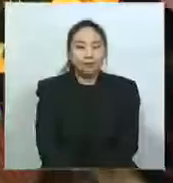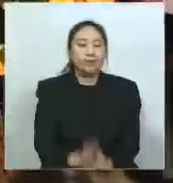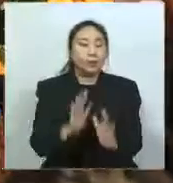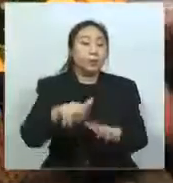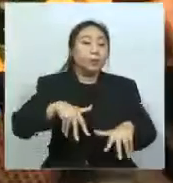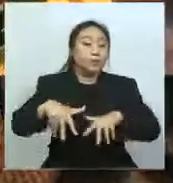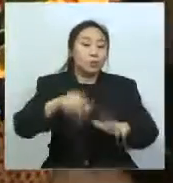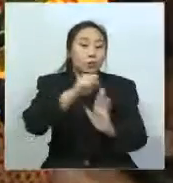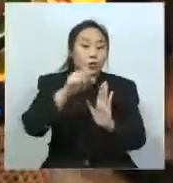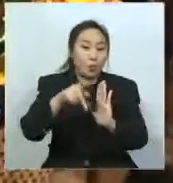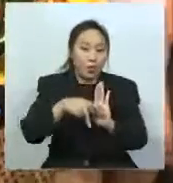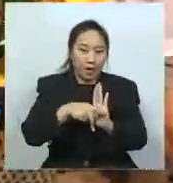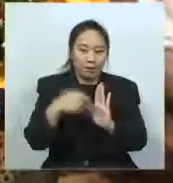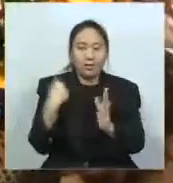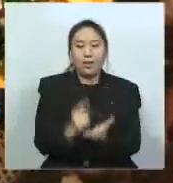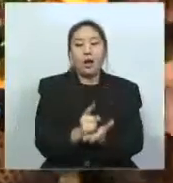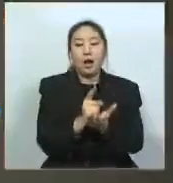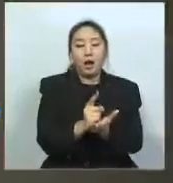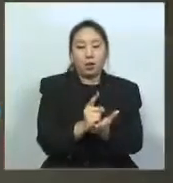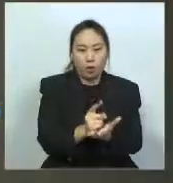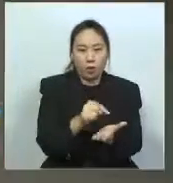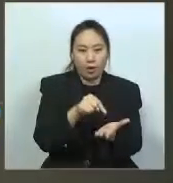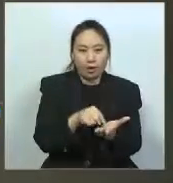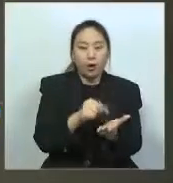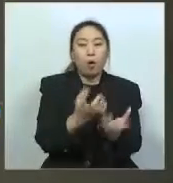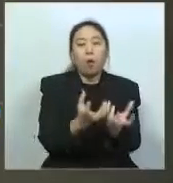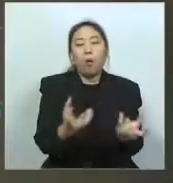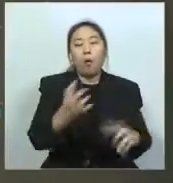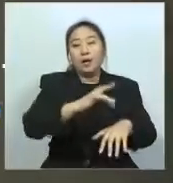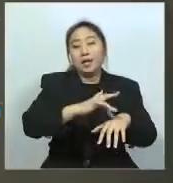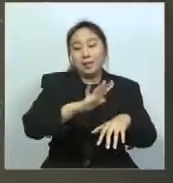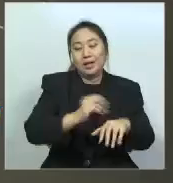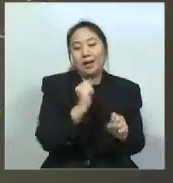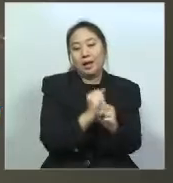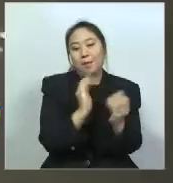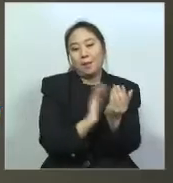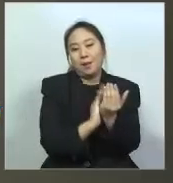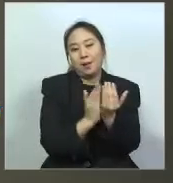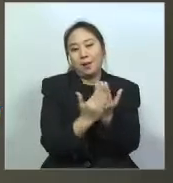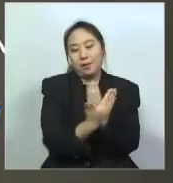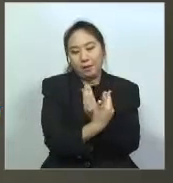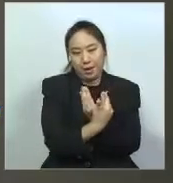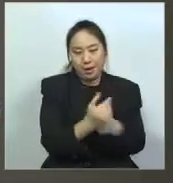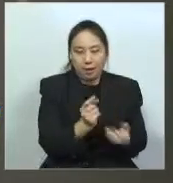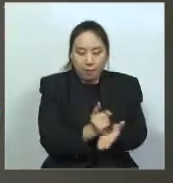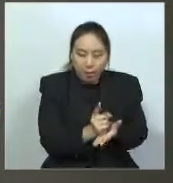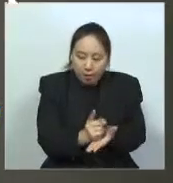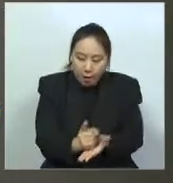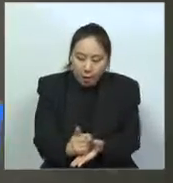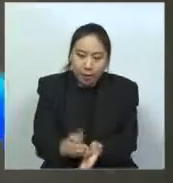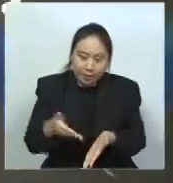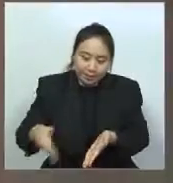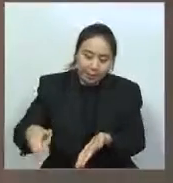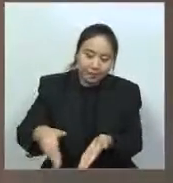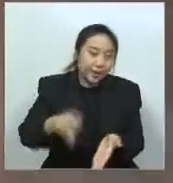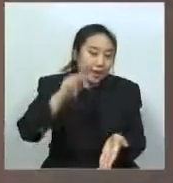จังหวัดสุพรรณบุรีเขาก็นำกระทงที่ส่วนใหญ่เนี่ยค่ะทำจากวัสดุธรรมชาตินะคะก็มาลอยกันที่เขื่อนแม่น้ำท่าจีน